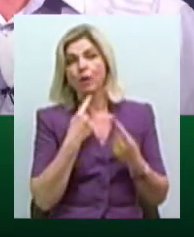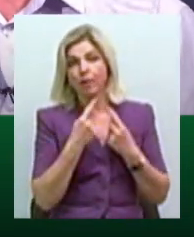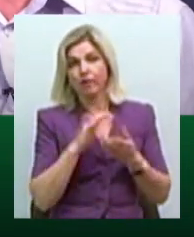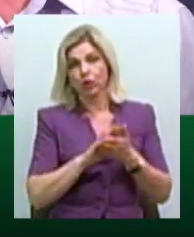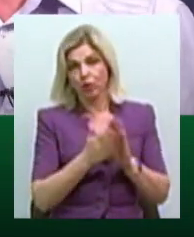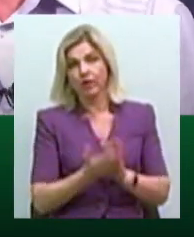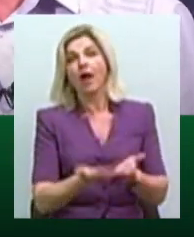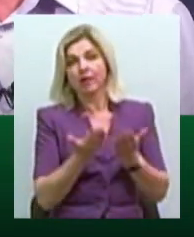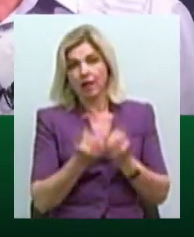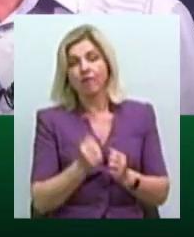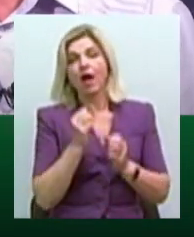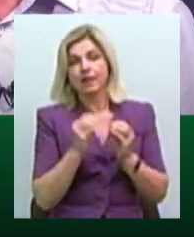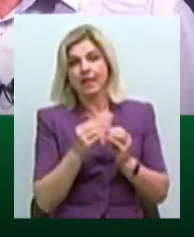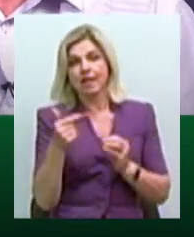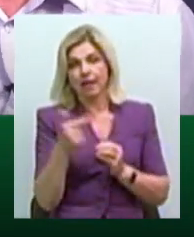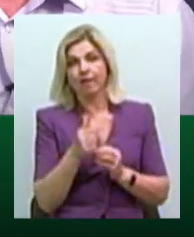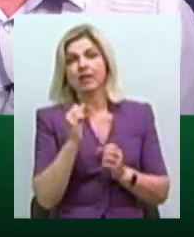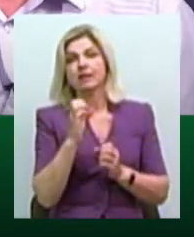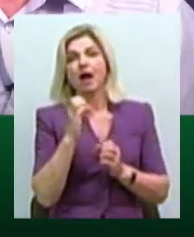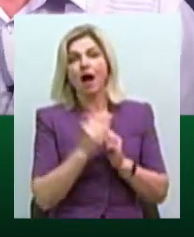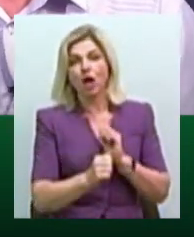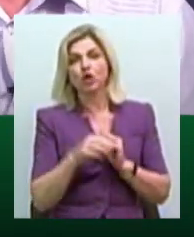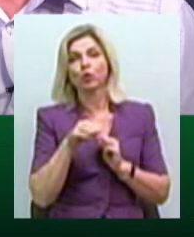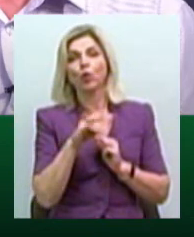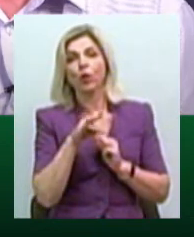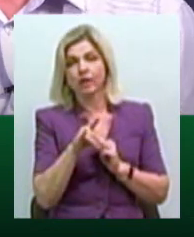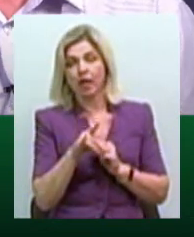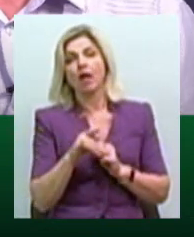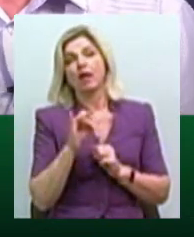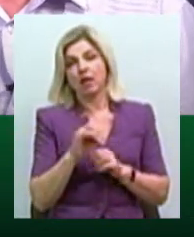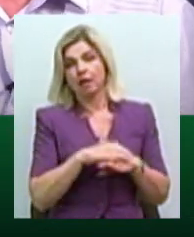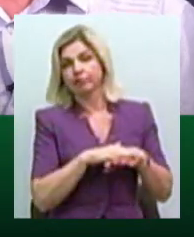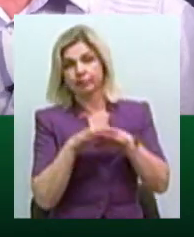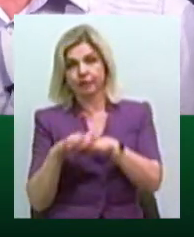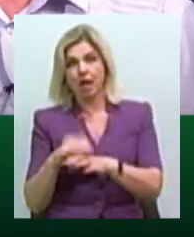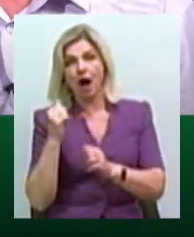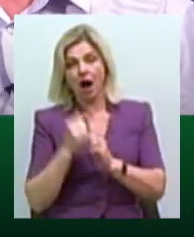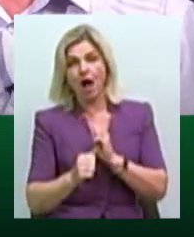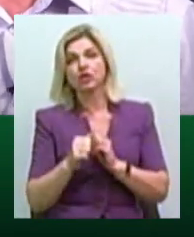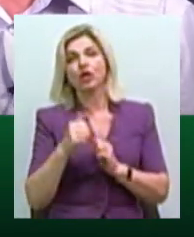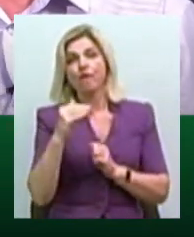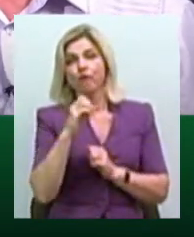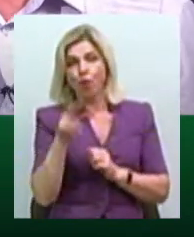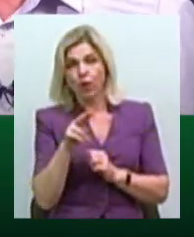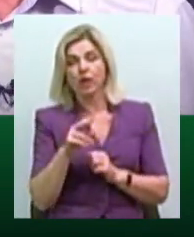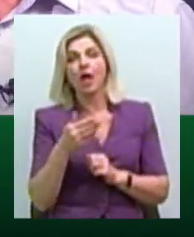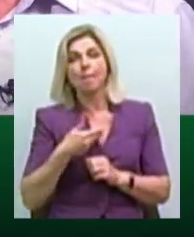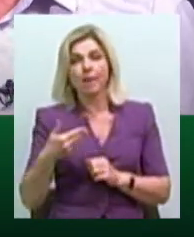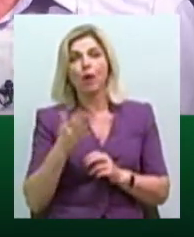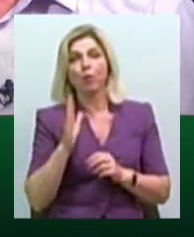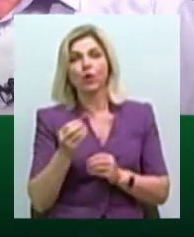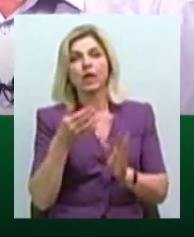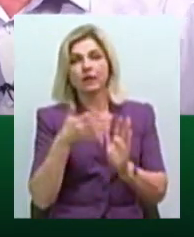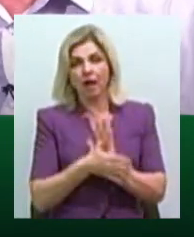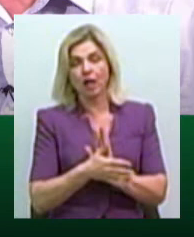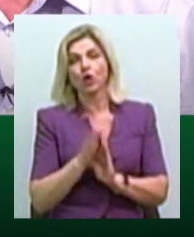гривен там, с каждой тонны груза там, начислять в какой-то там специальный фонд города. Ну, это будет их добровольно. И мы будем эти деньги тратить только на ту дорогу, там, которую вы